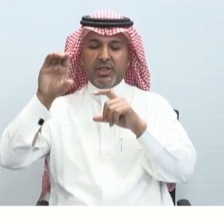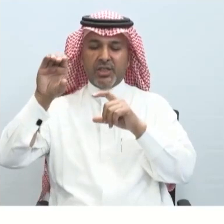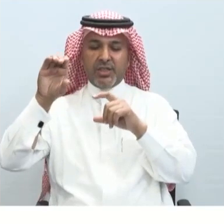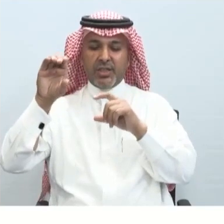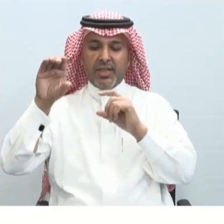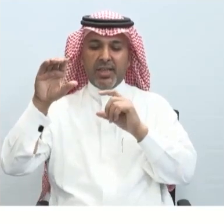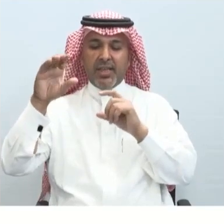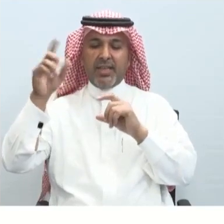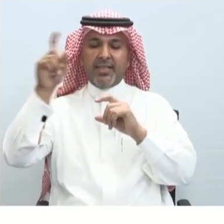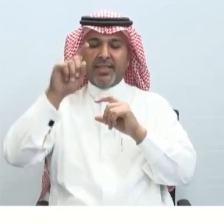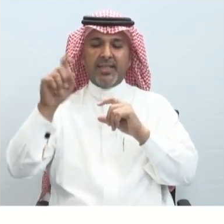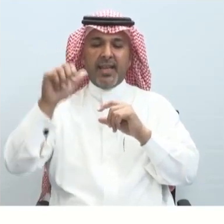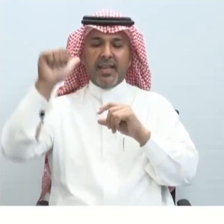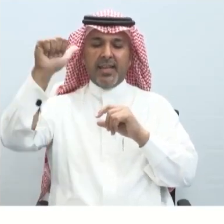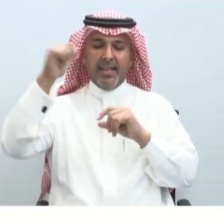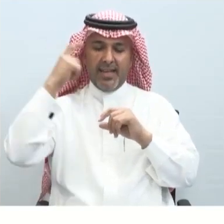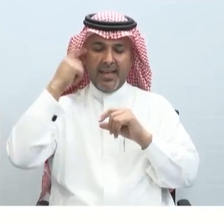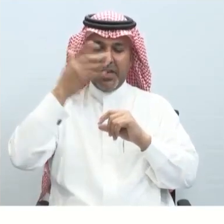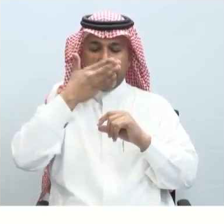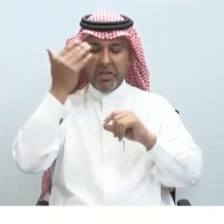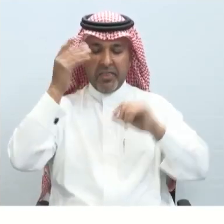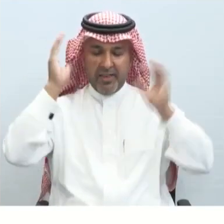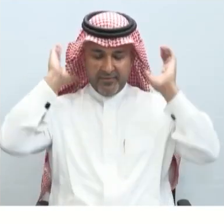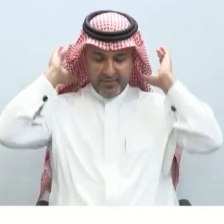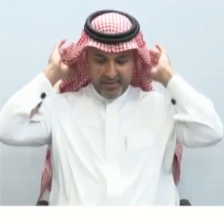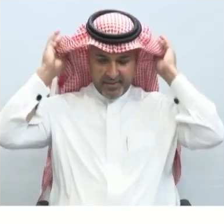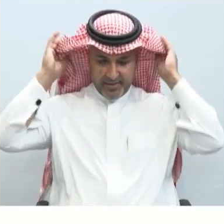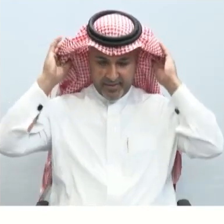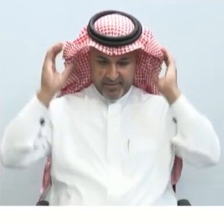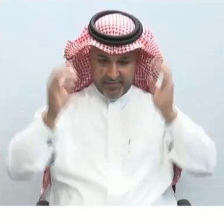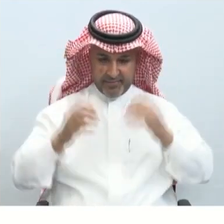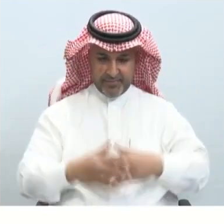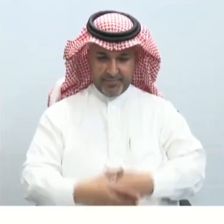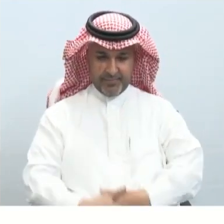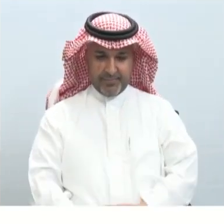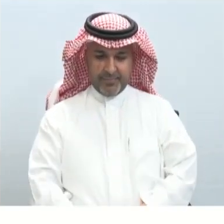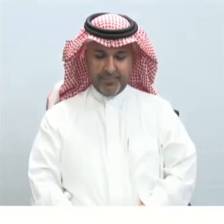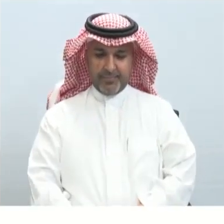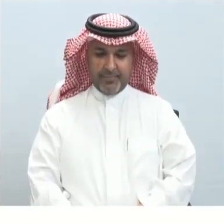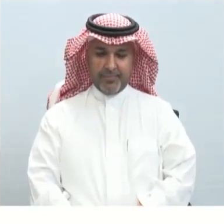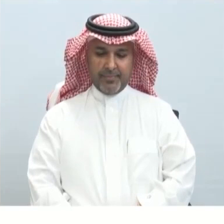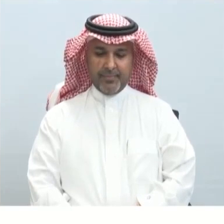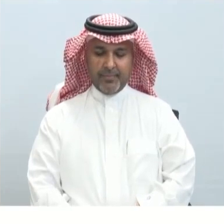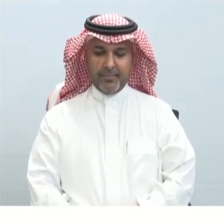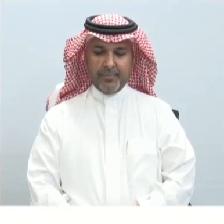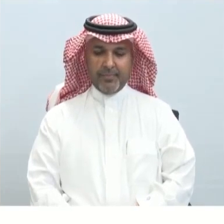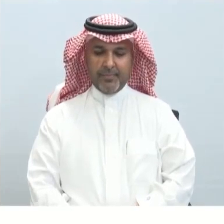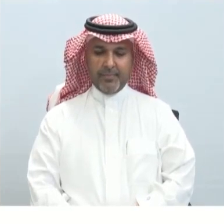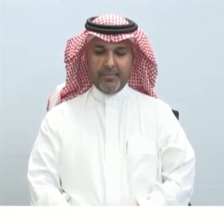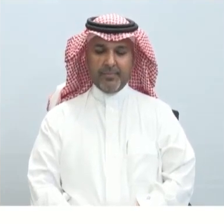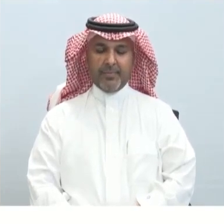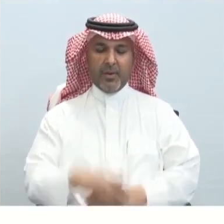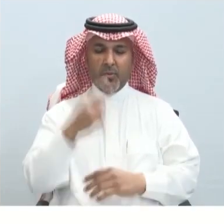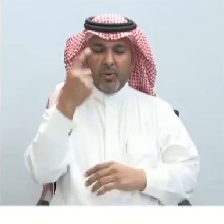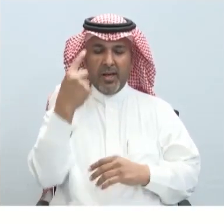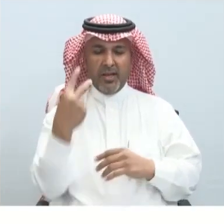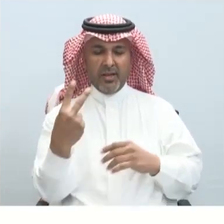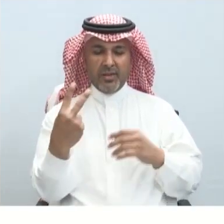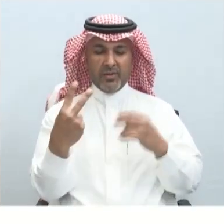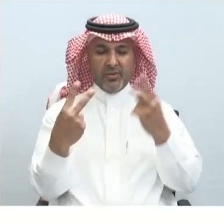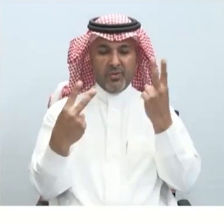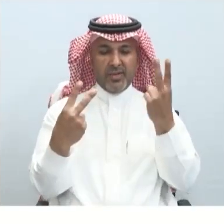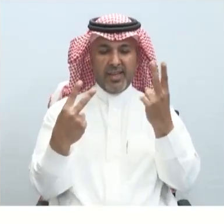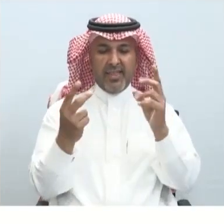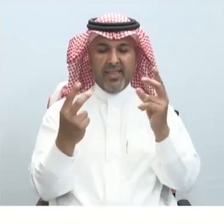متجاورين في ساين الزاويه المحصوره بينهما اذا بدون نص اذا هو نفس قانون مساحه المثلث بس